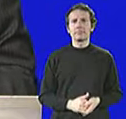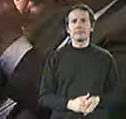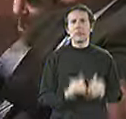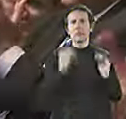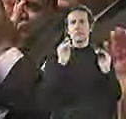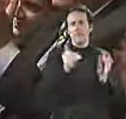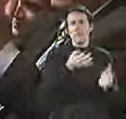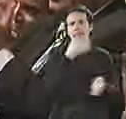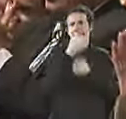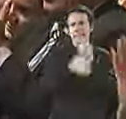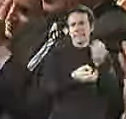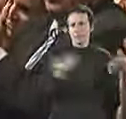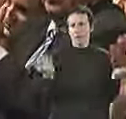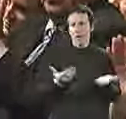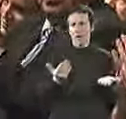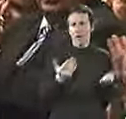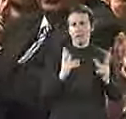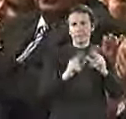chose.